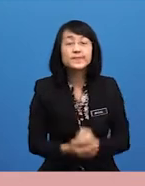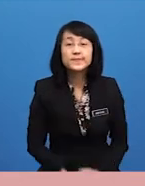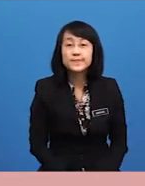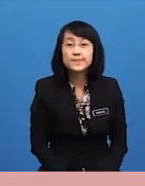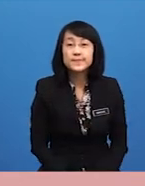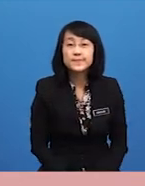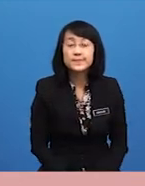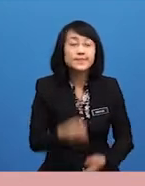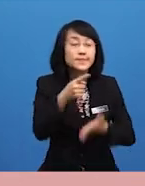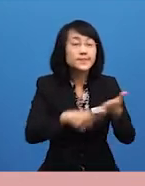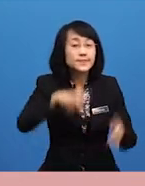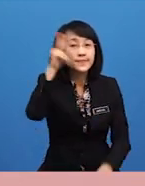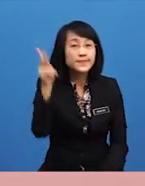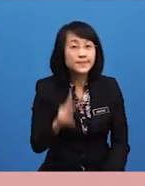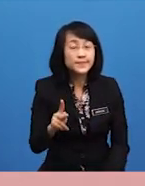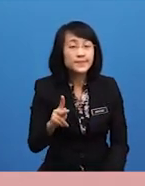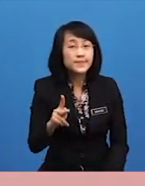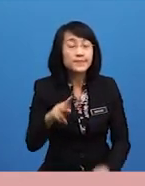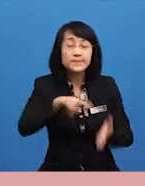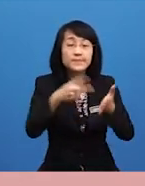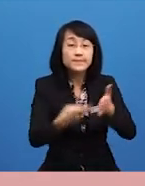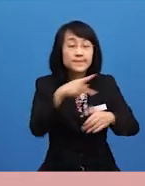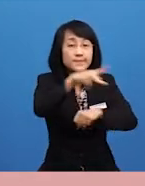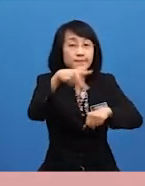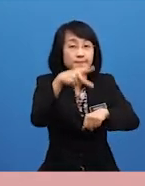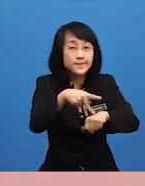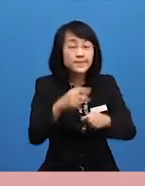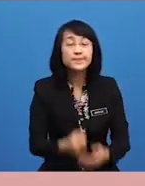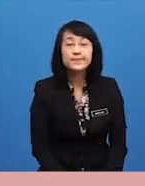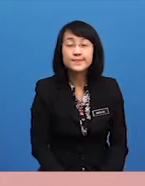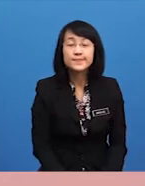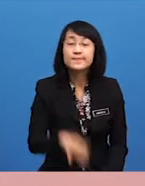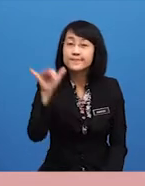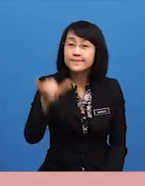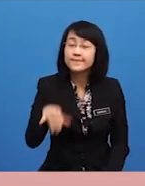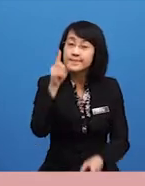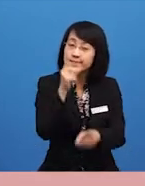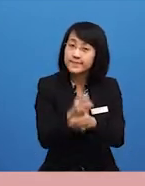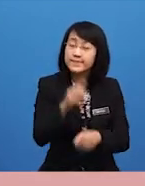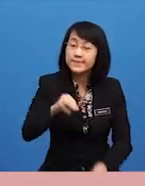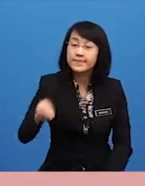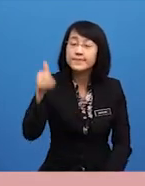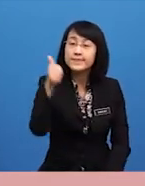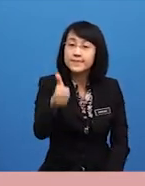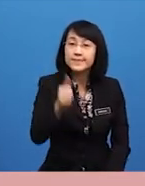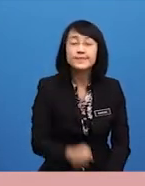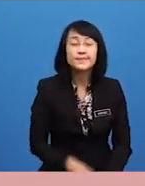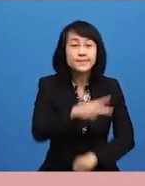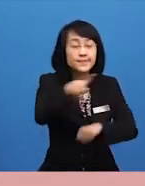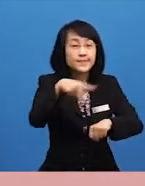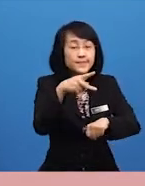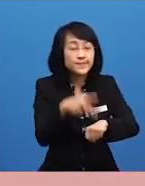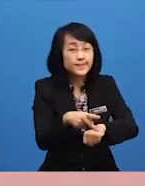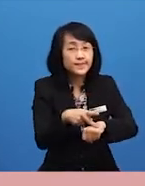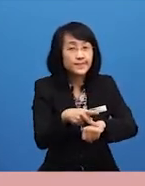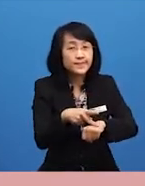Murid-murid, apakah yang dimaksudkan dengan pulau? Ya, betul murid-murid. Bagus. Pulau